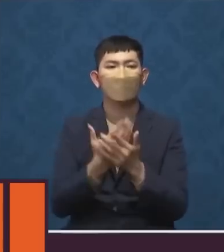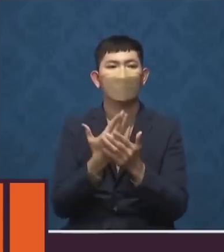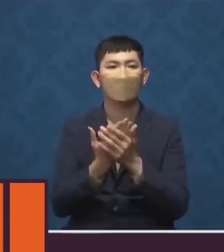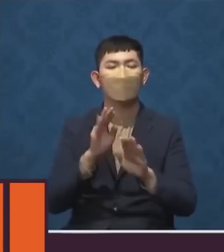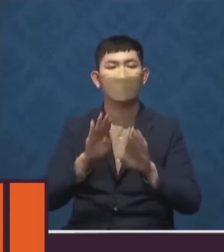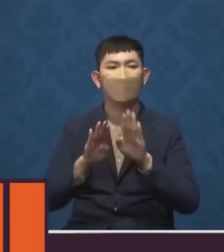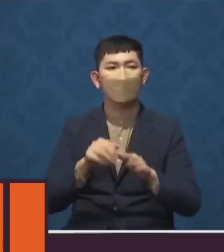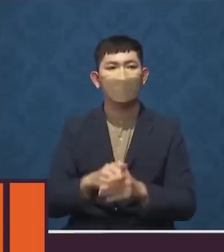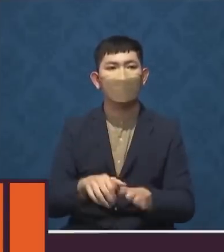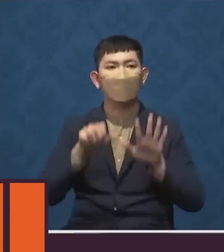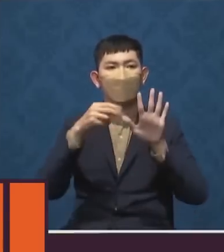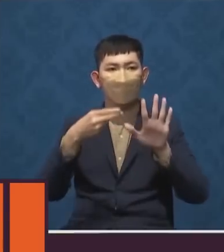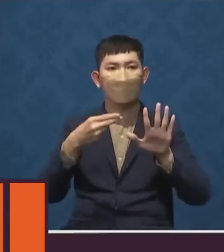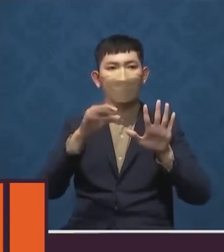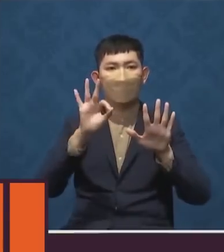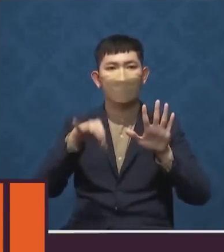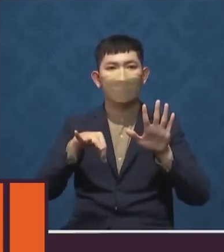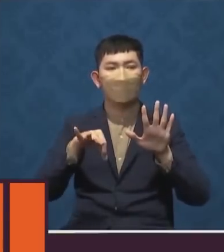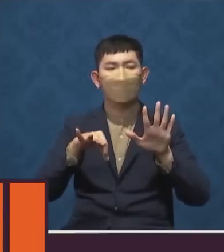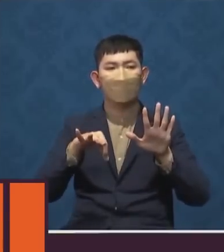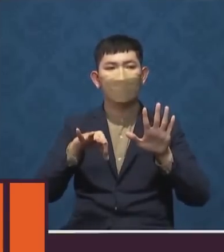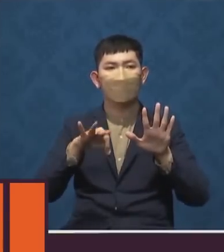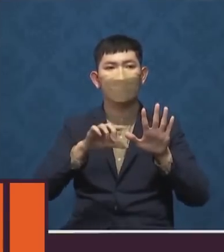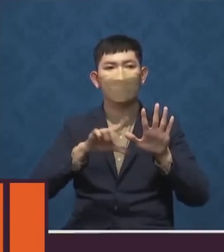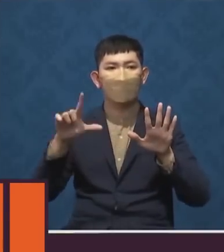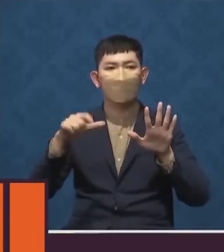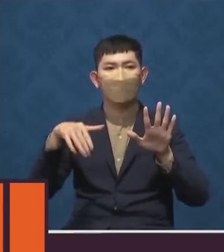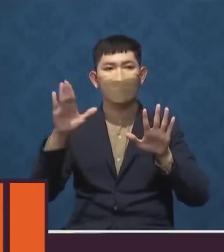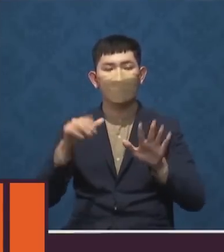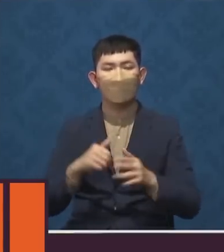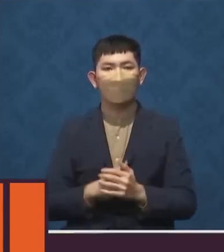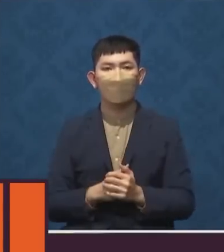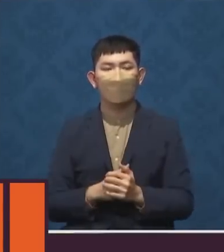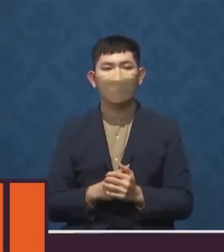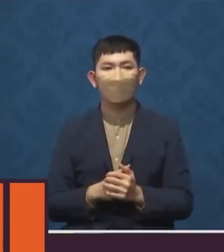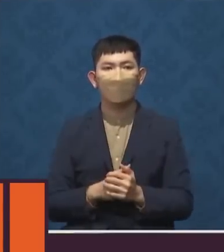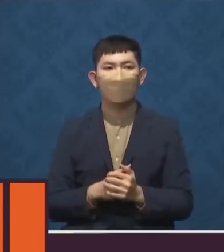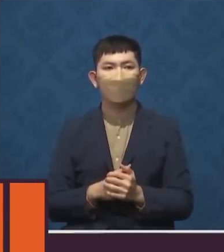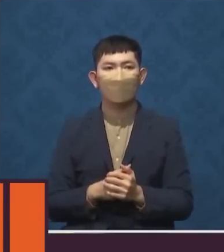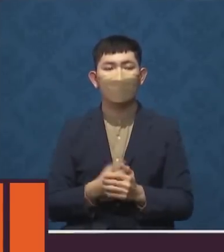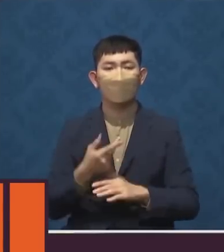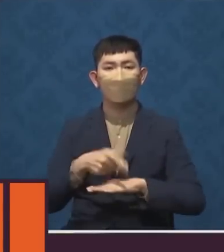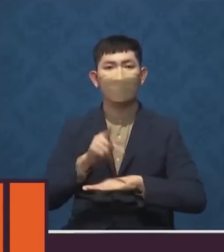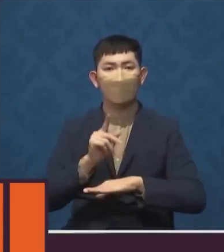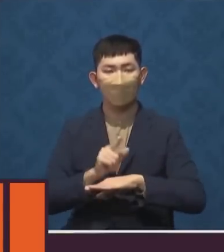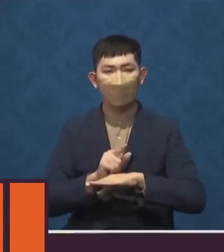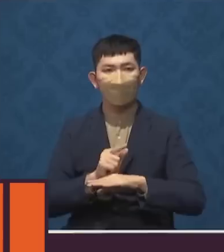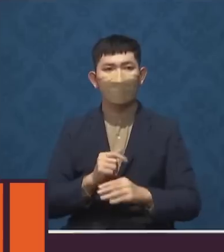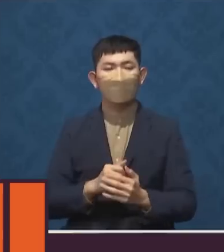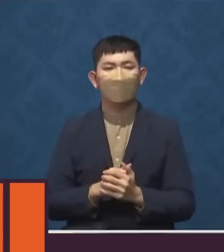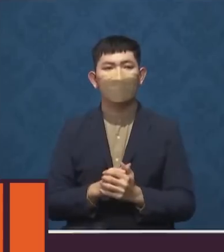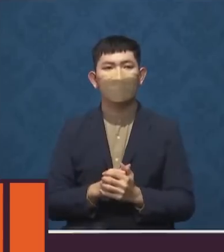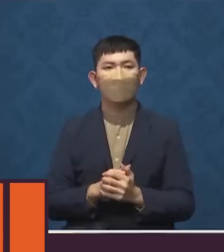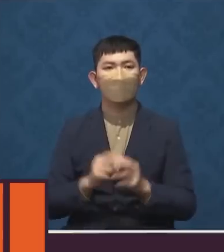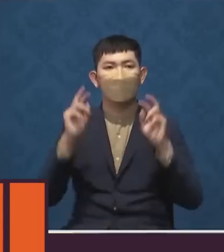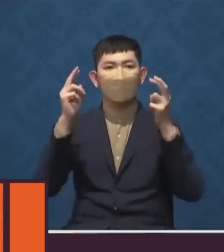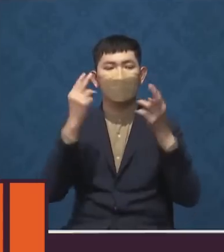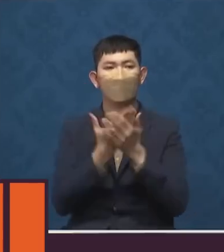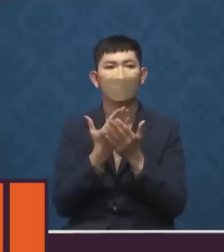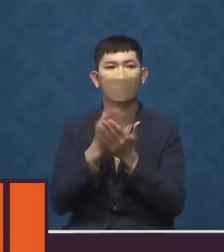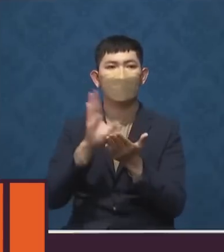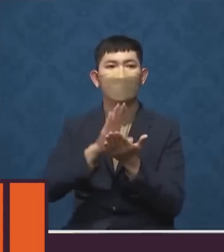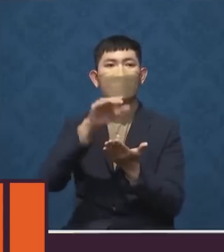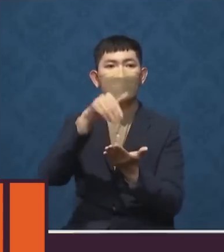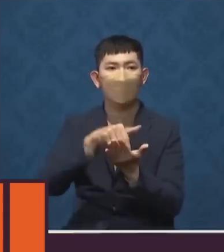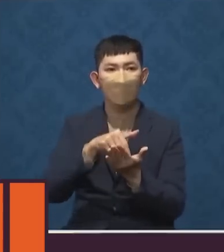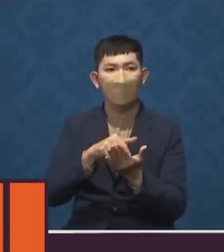เงินที่ 5,9,000 ร้านบาทเศษ ครับธรรธารณครั พูดถึงประเด็เรื่องงบกลาง และเป็ป